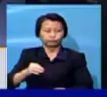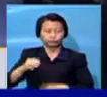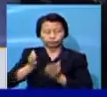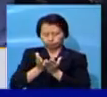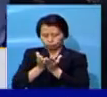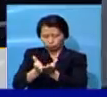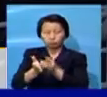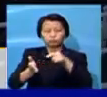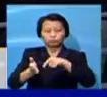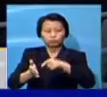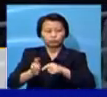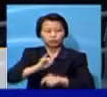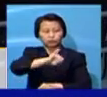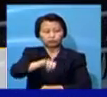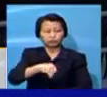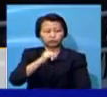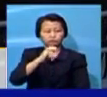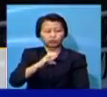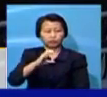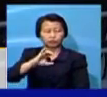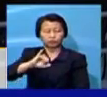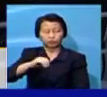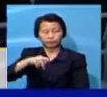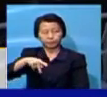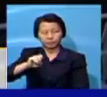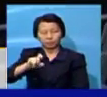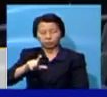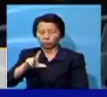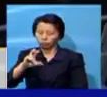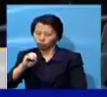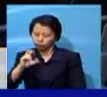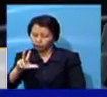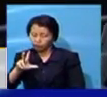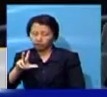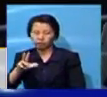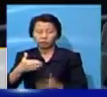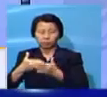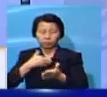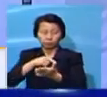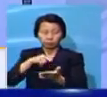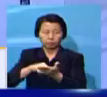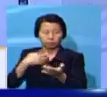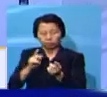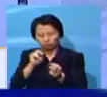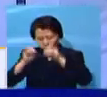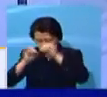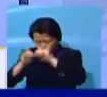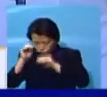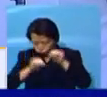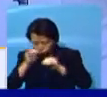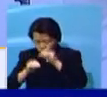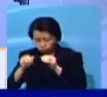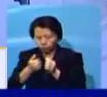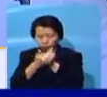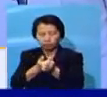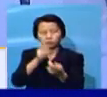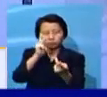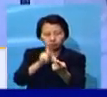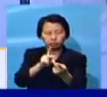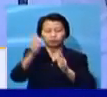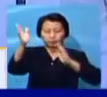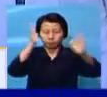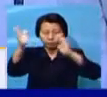yang dikenali sebagai jcgpl03 Rimo sebelum ini telah diubah suai mengikut spesifikasi